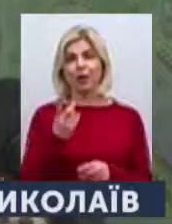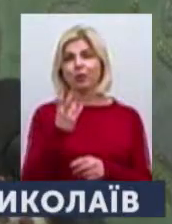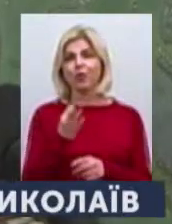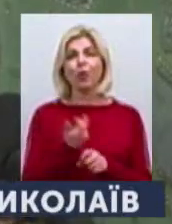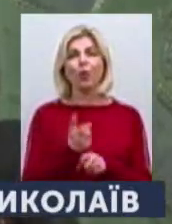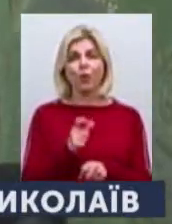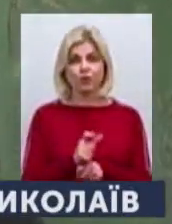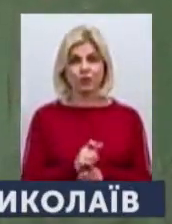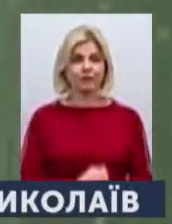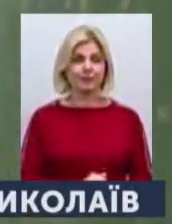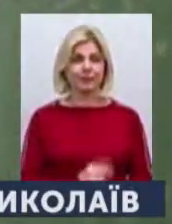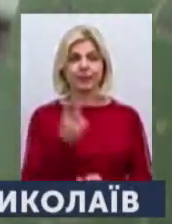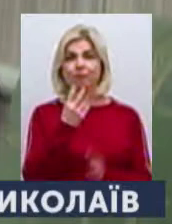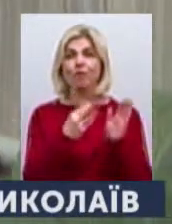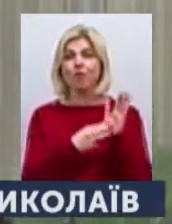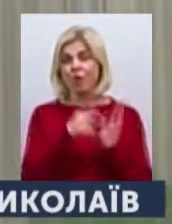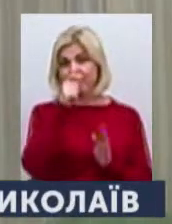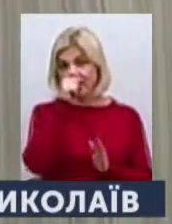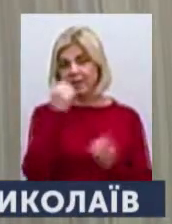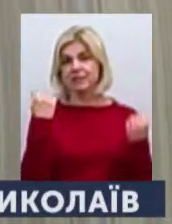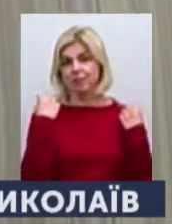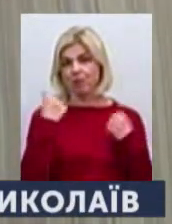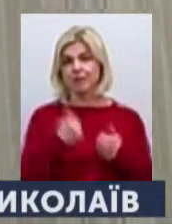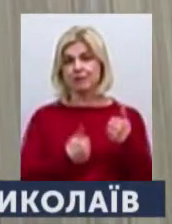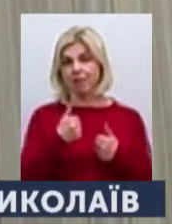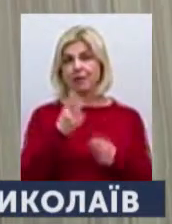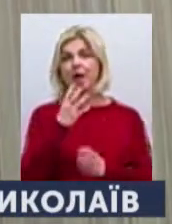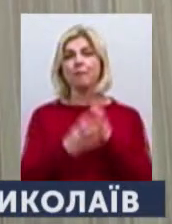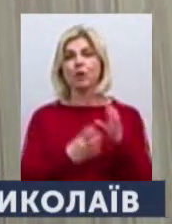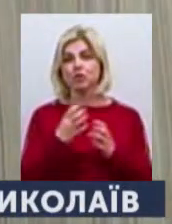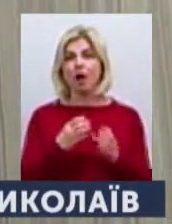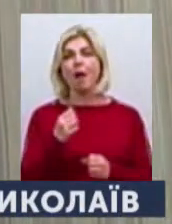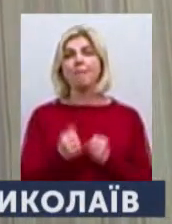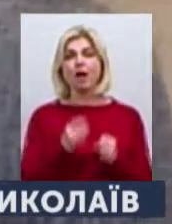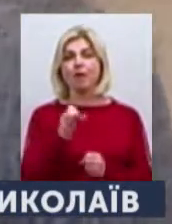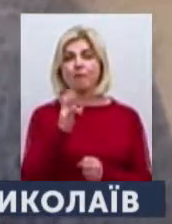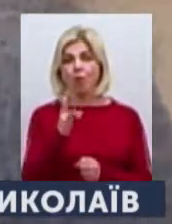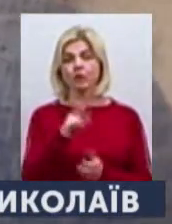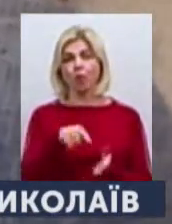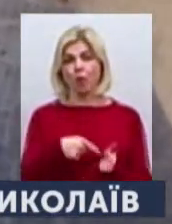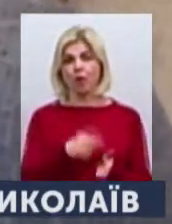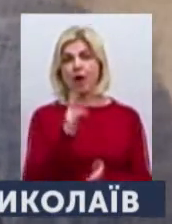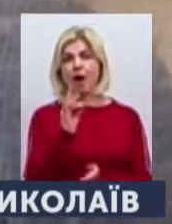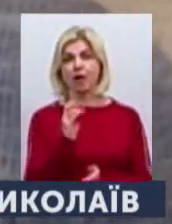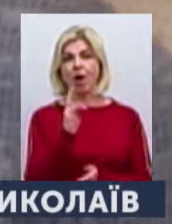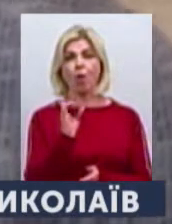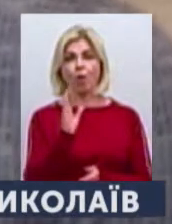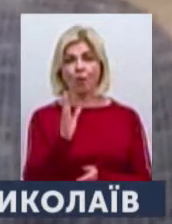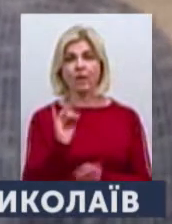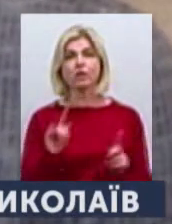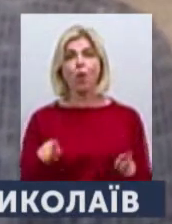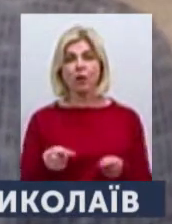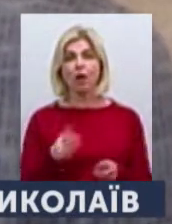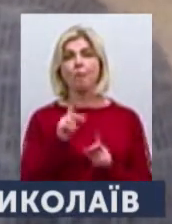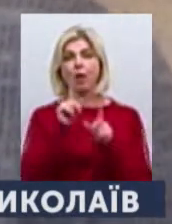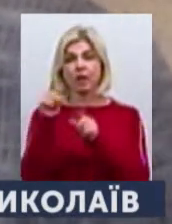очень. Уже 28 квітня спортсмени змагатимуться на міжнародному марафоні в Кракові. Із організацією поїздки їм